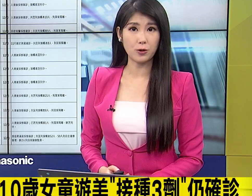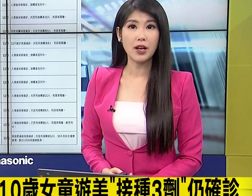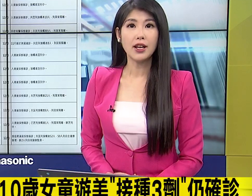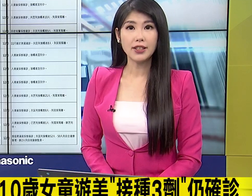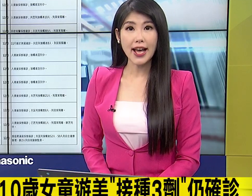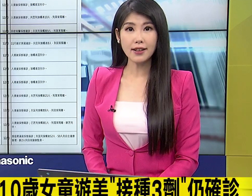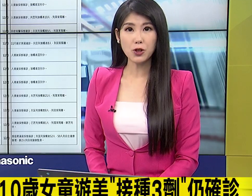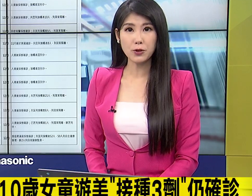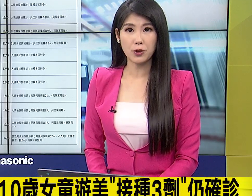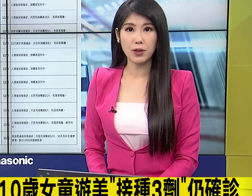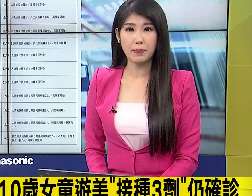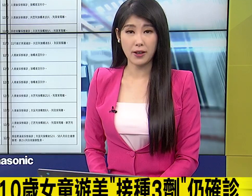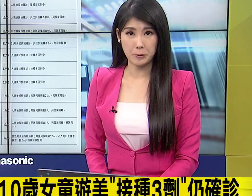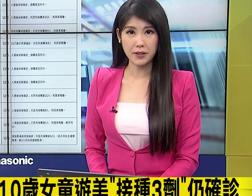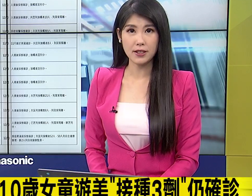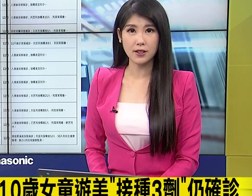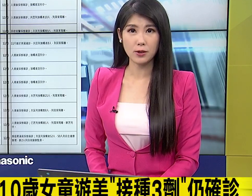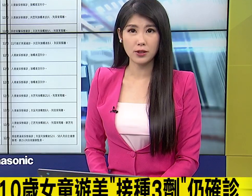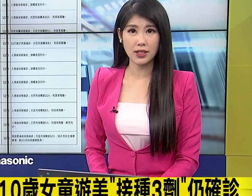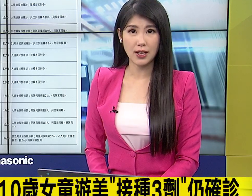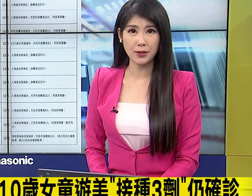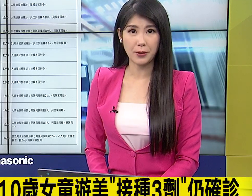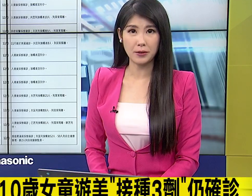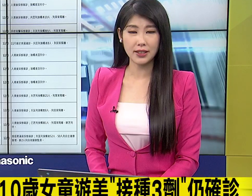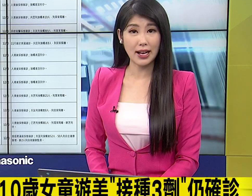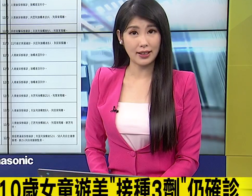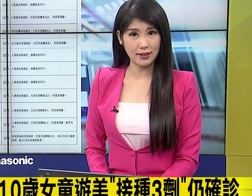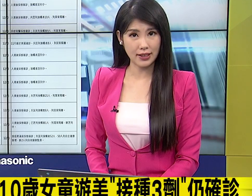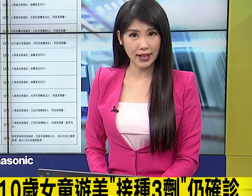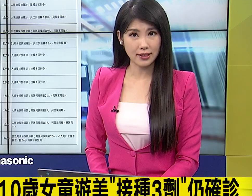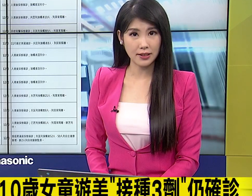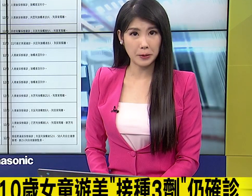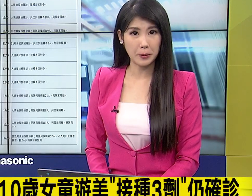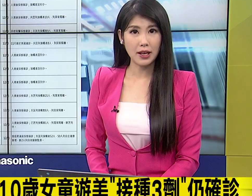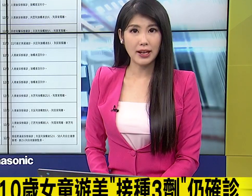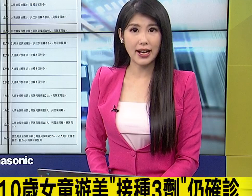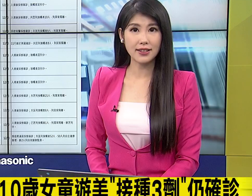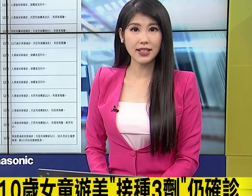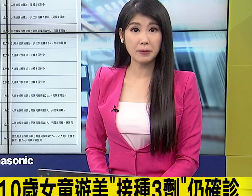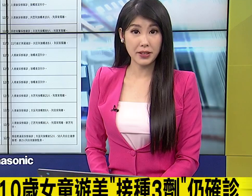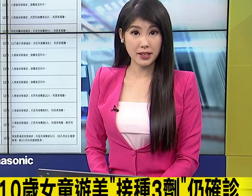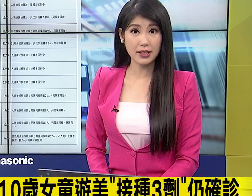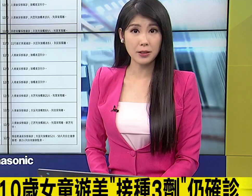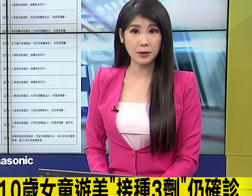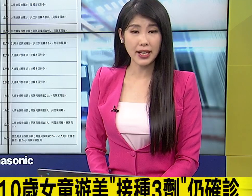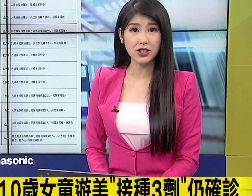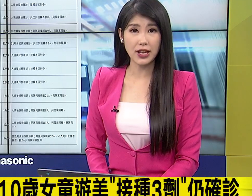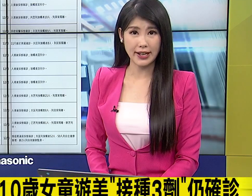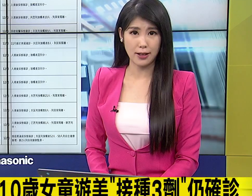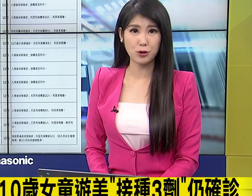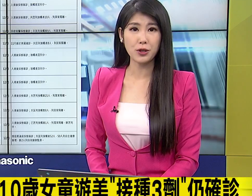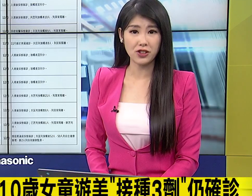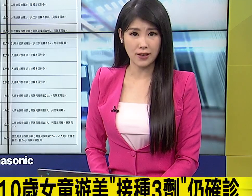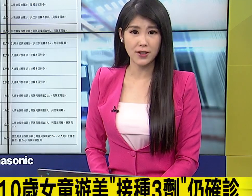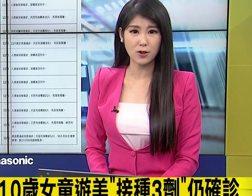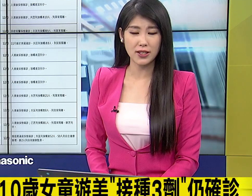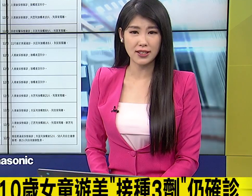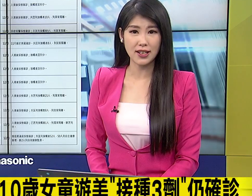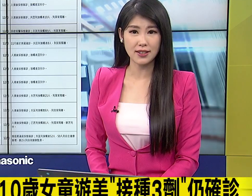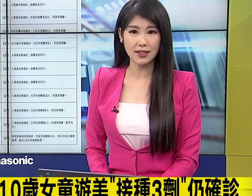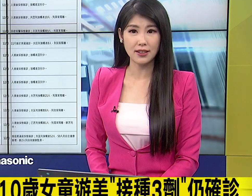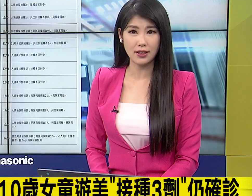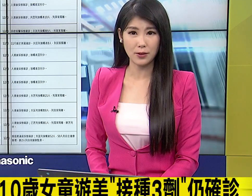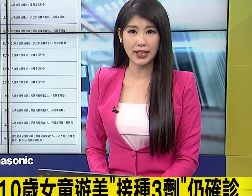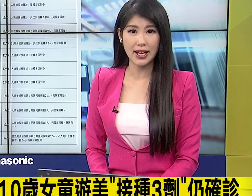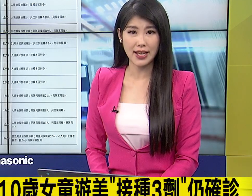得关注。这案例中有一位本国籍10多岁的小女童，她打了1剂的 AZ 哦，2剂的 BNT 哦，但是仍然确诊。这最